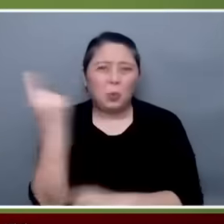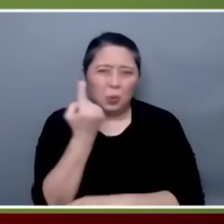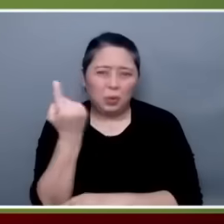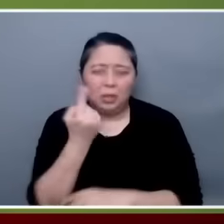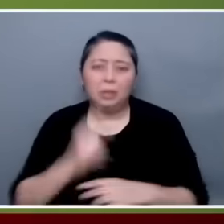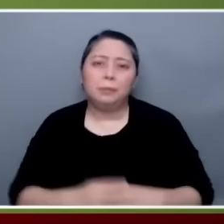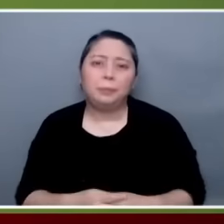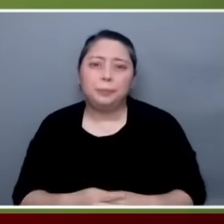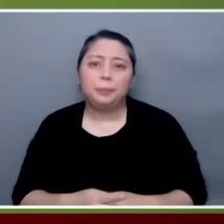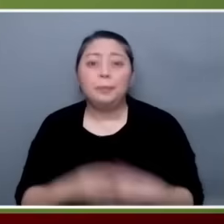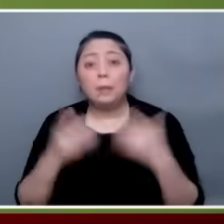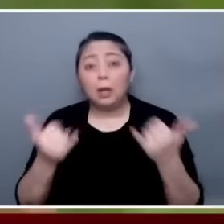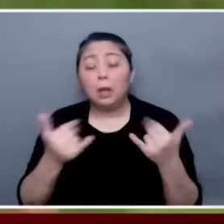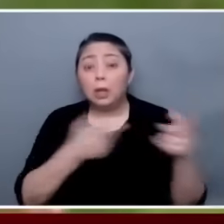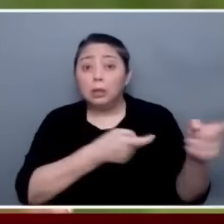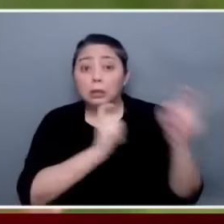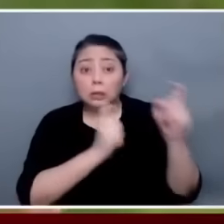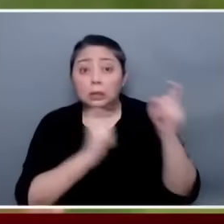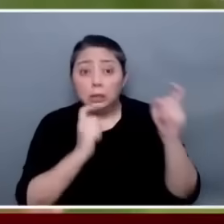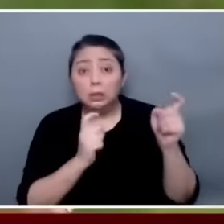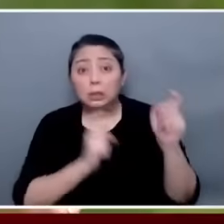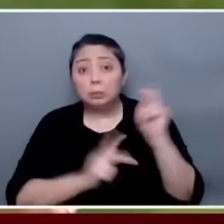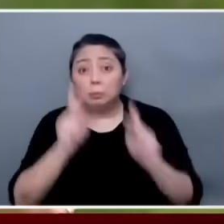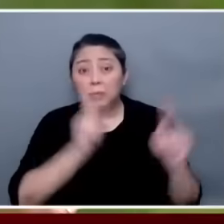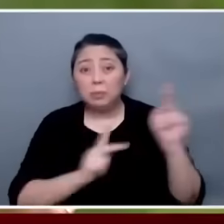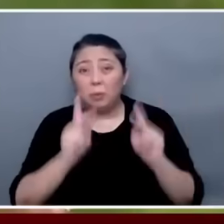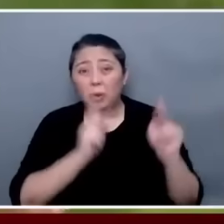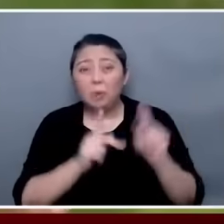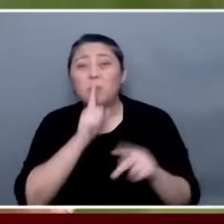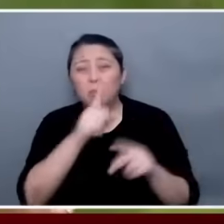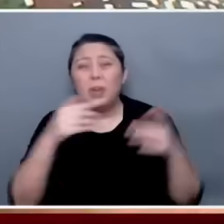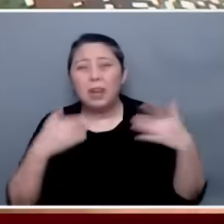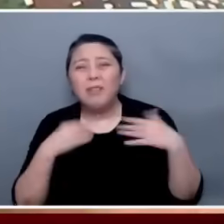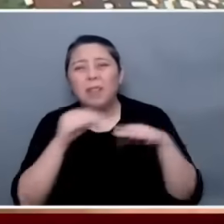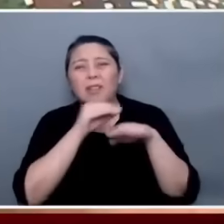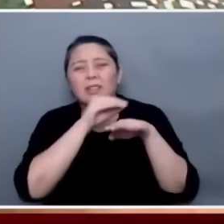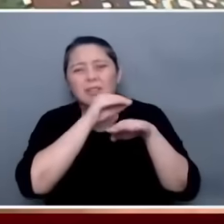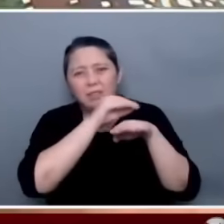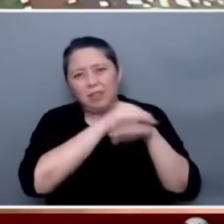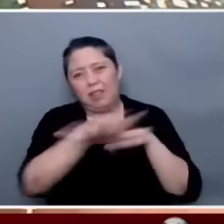Aminado ang mga mangingisda na malaki ang epekto nito sa kanilang kabuhayan.